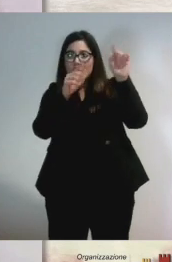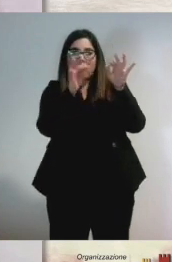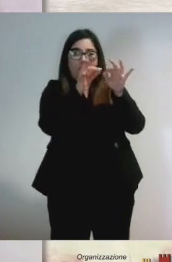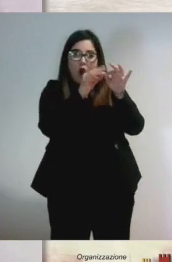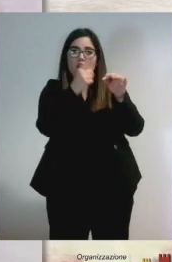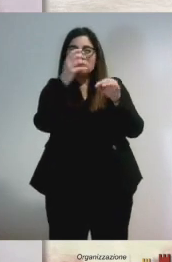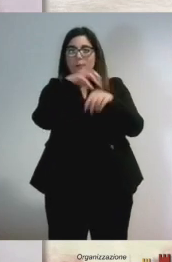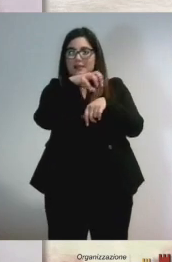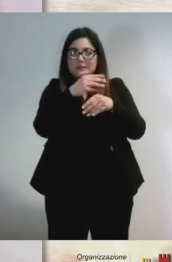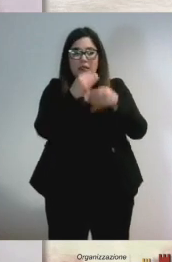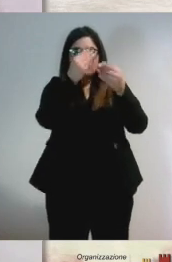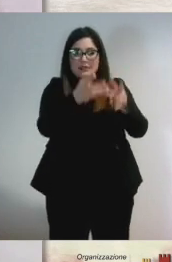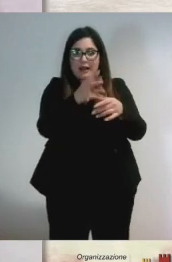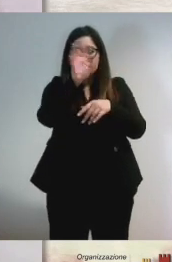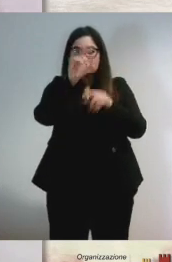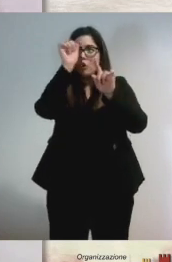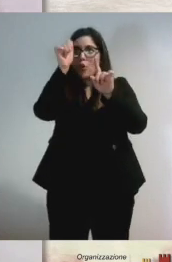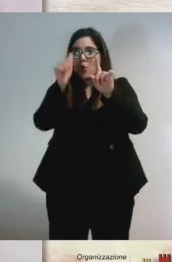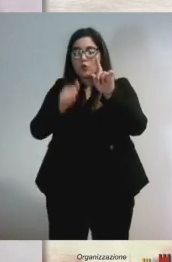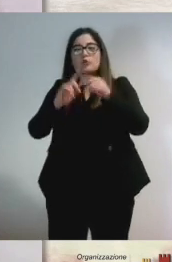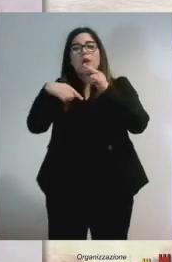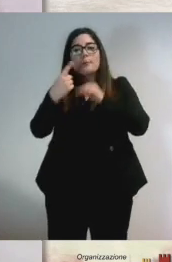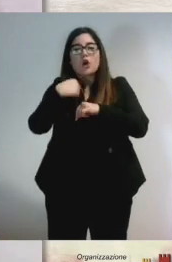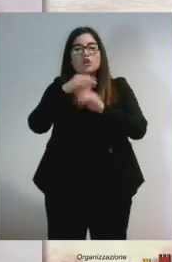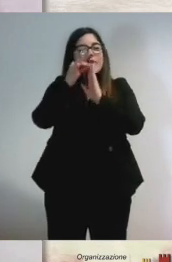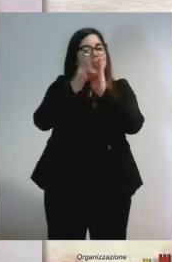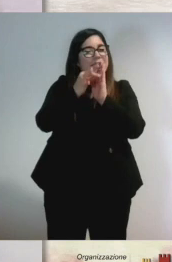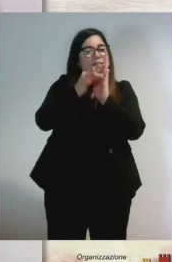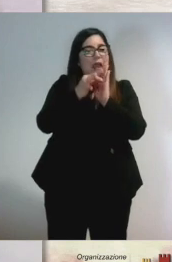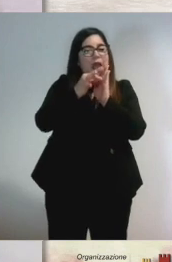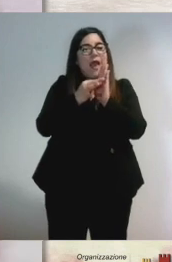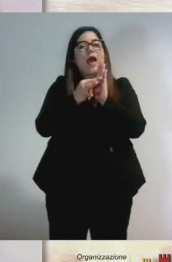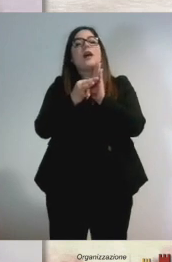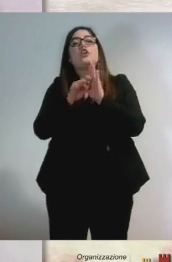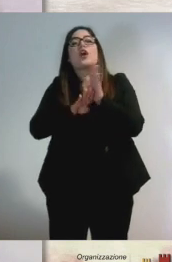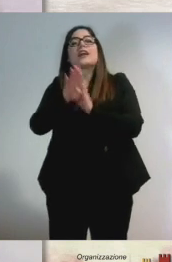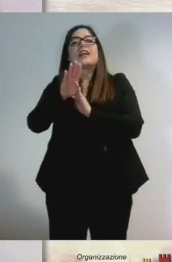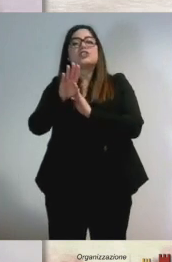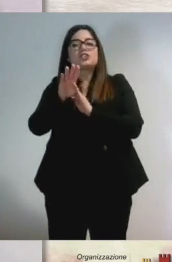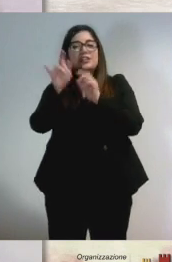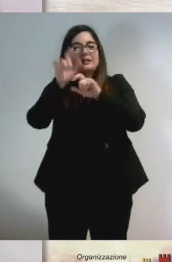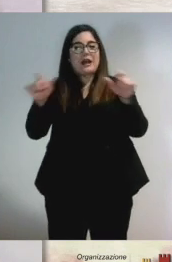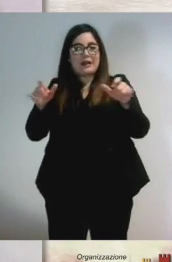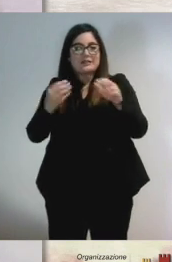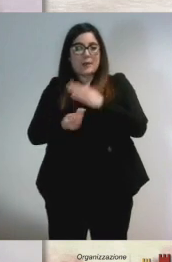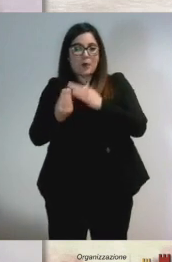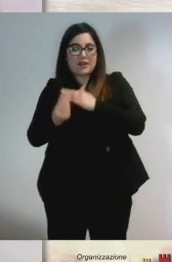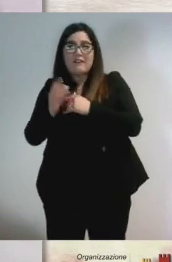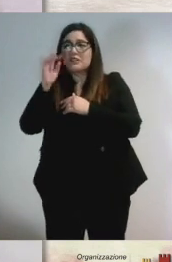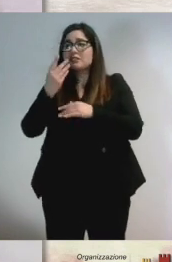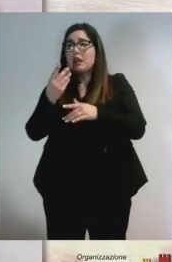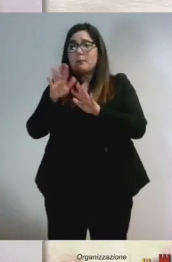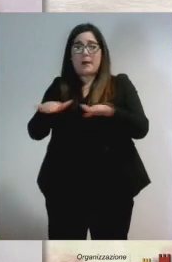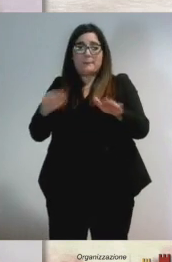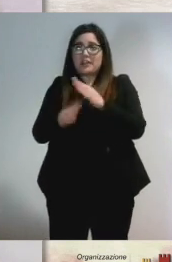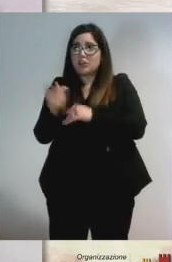al Ministero per ciascuna regione poi abbiamo usato il criterio della crescita demografica se non nascono i bambini che te li do affari i